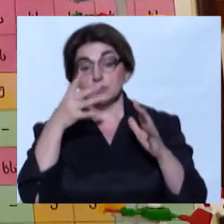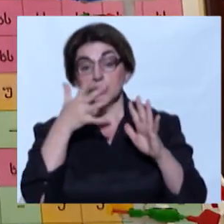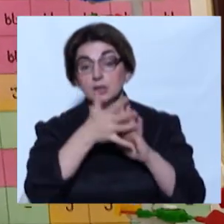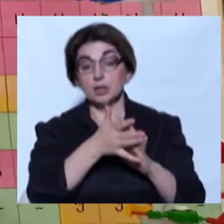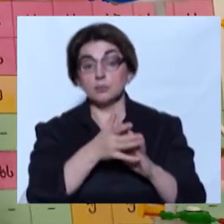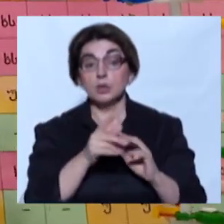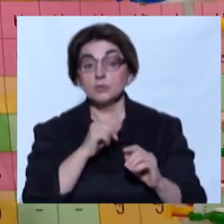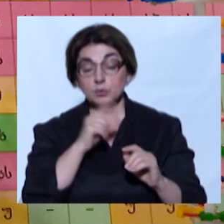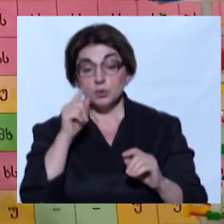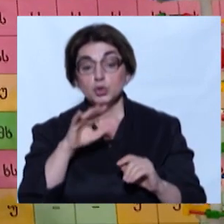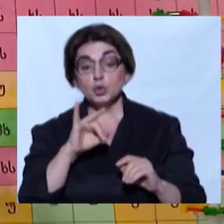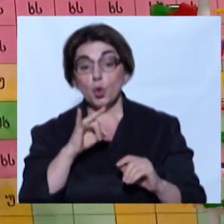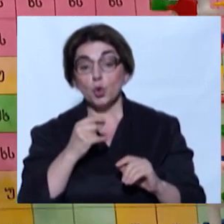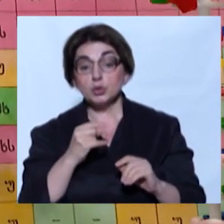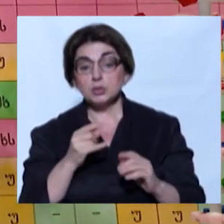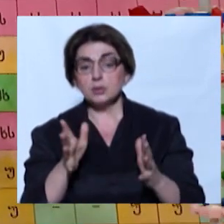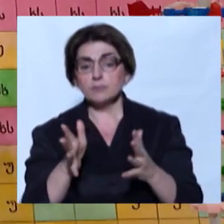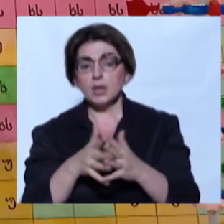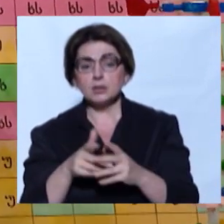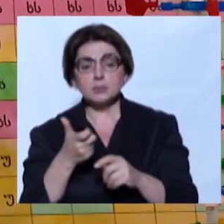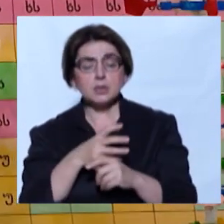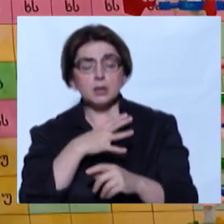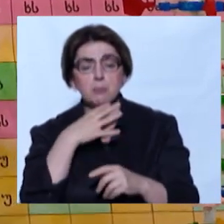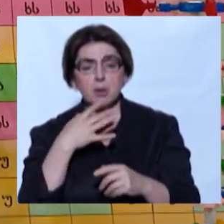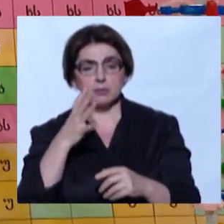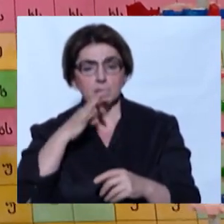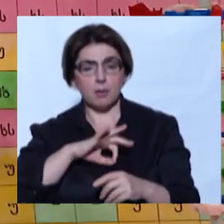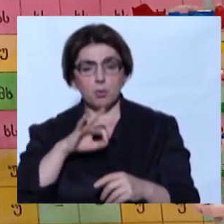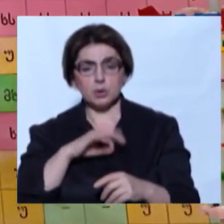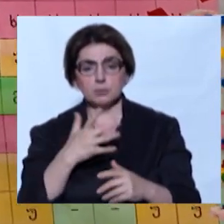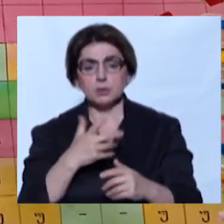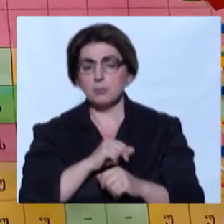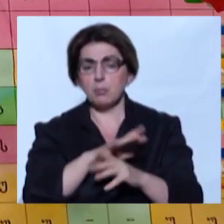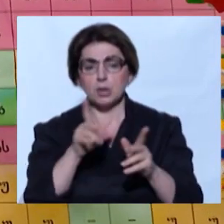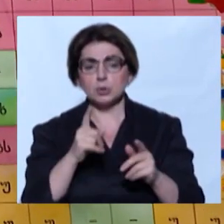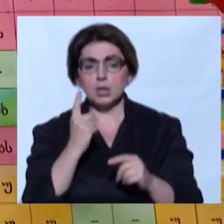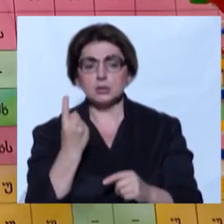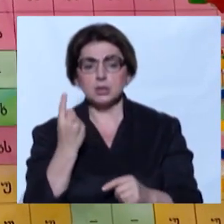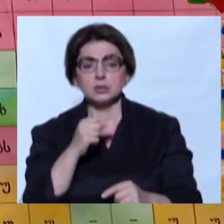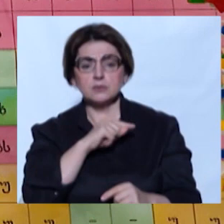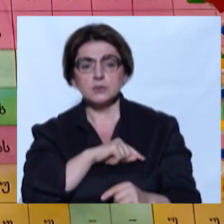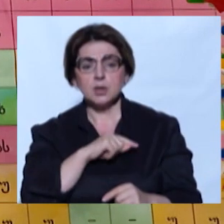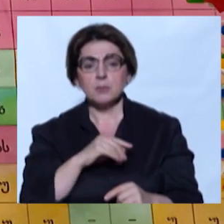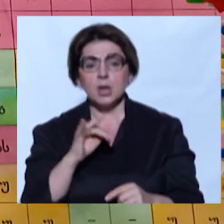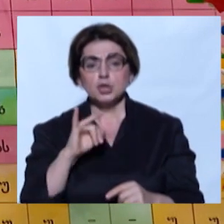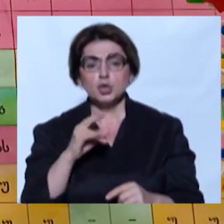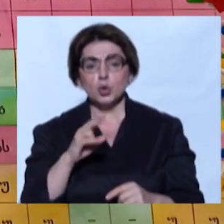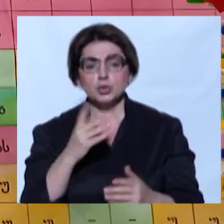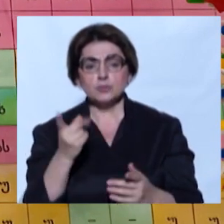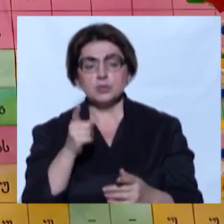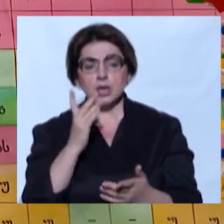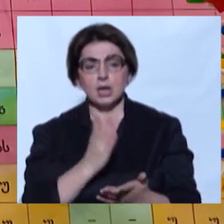იოდის ნაერთები თქვენ იცით, რომ ასევე ძალიან ფართოდ გამოიყენება და ერთ-ერთი თვისება იოდისთვის, რაც არის